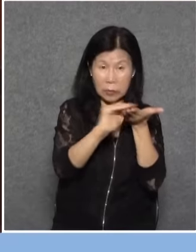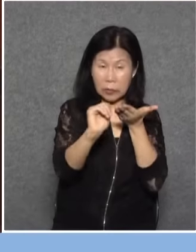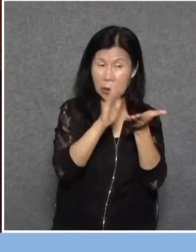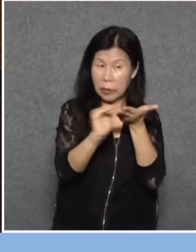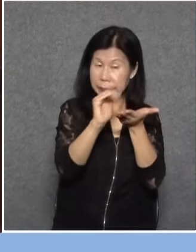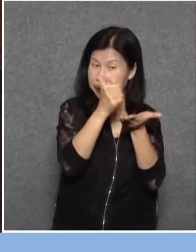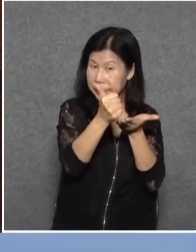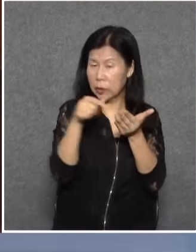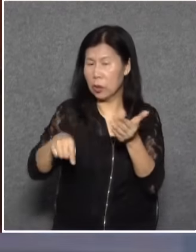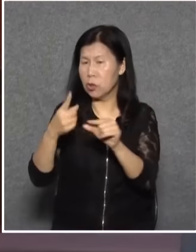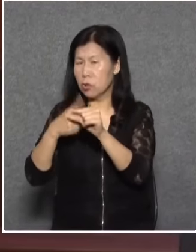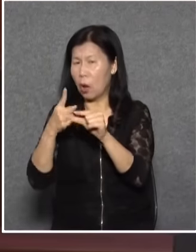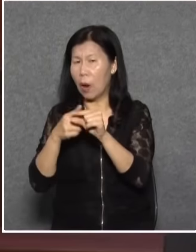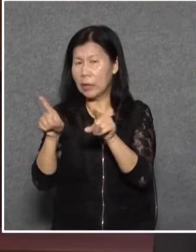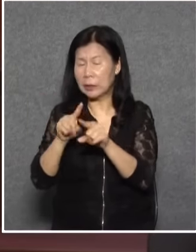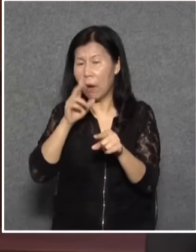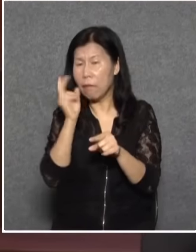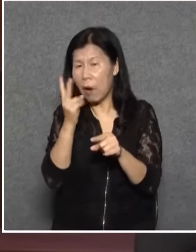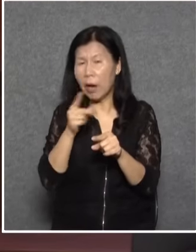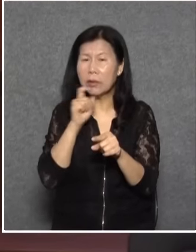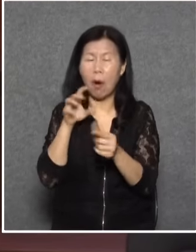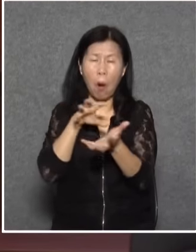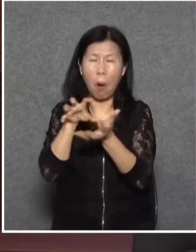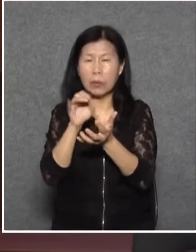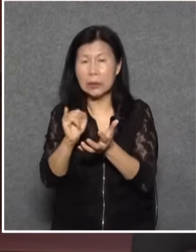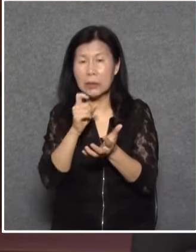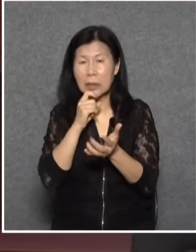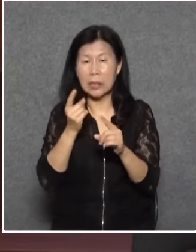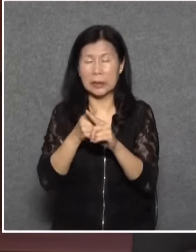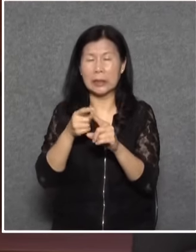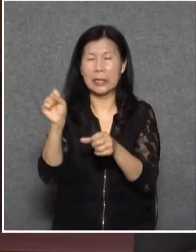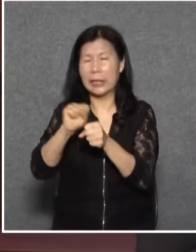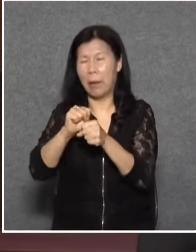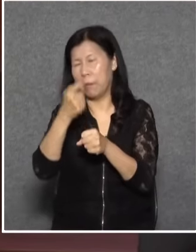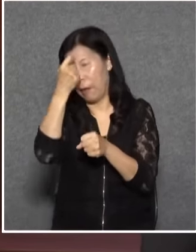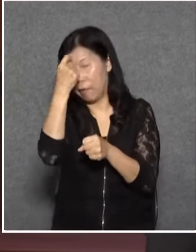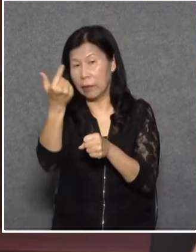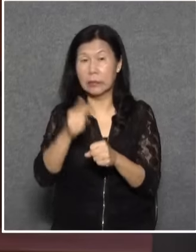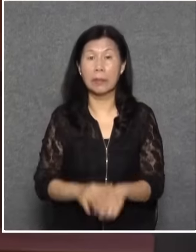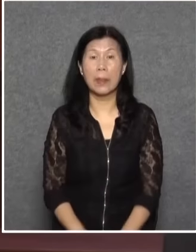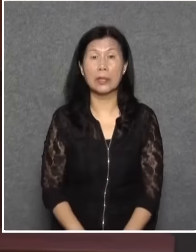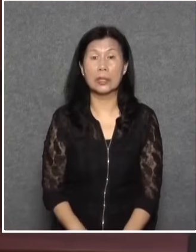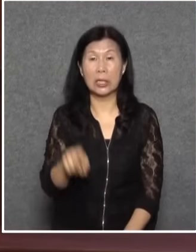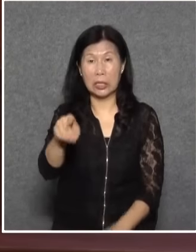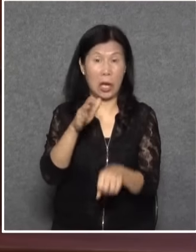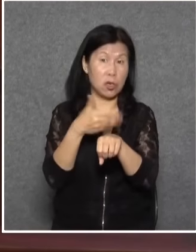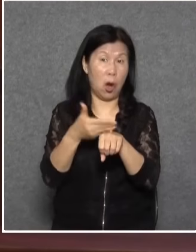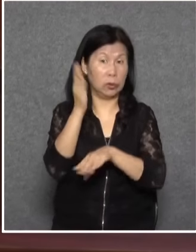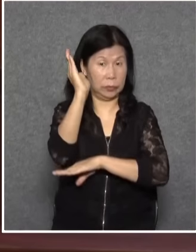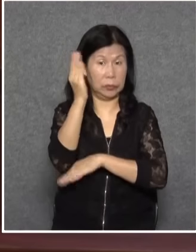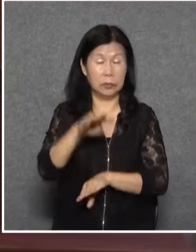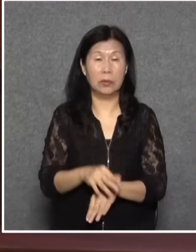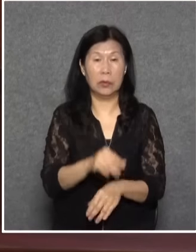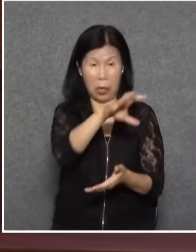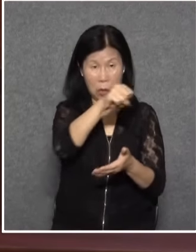楚，而嗰個中文文本譯嘅時候真係冇咁清楚，同埋會累贅咧？你頭先個講法咧，即係揾嗰個英